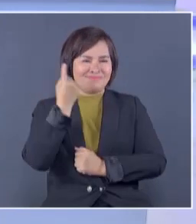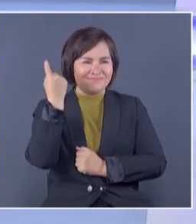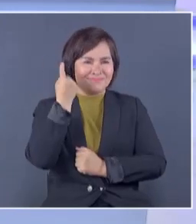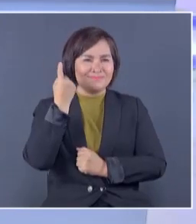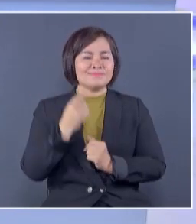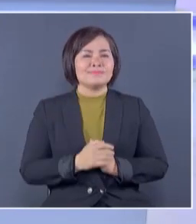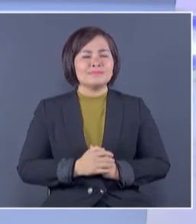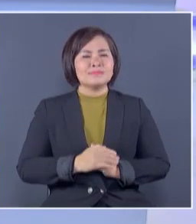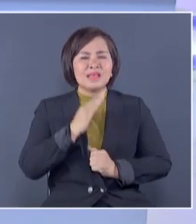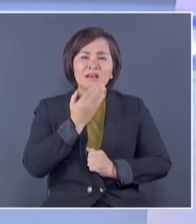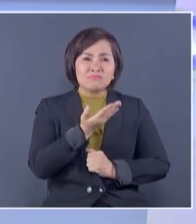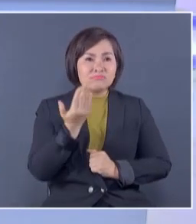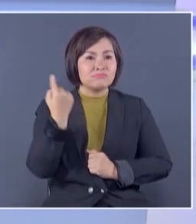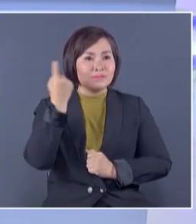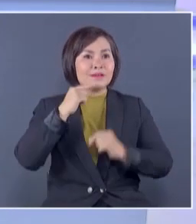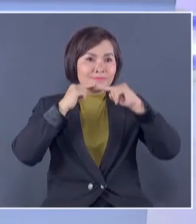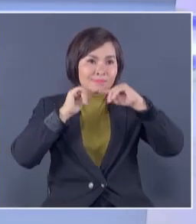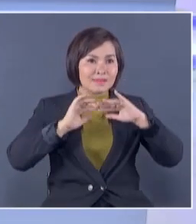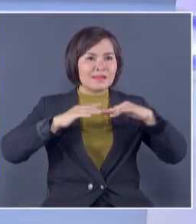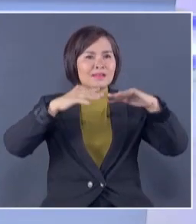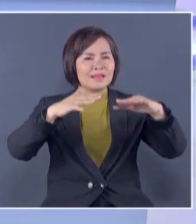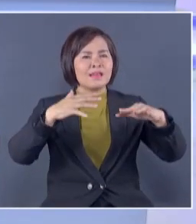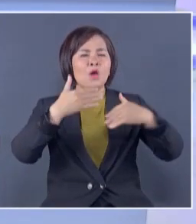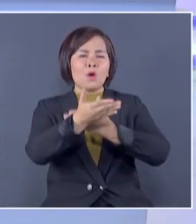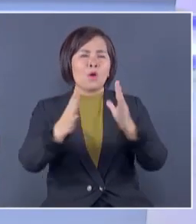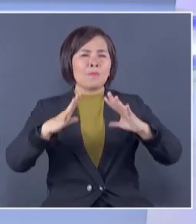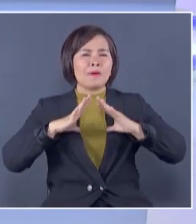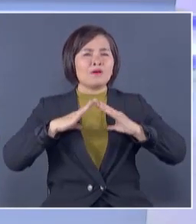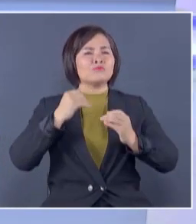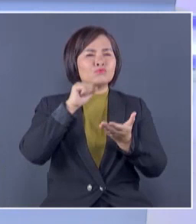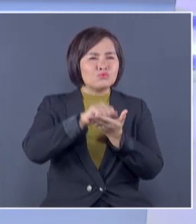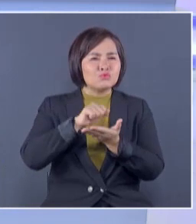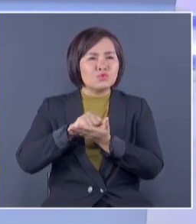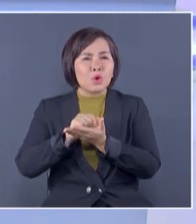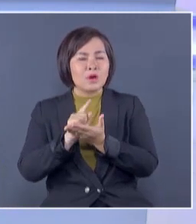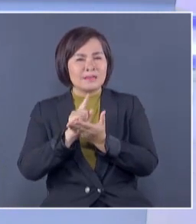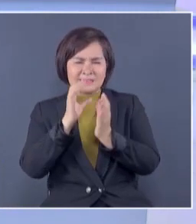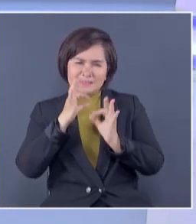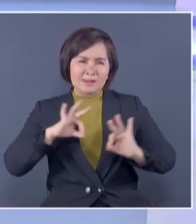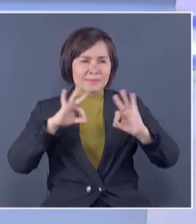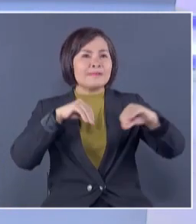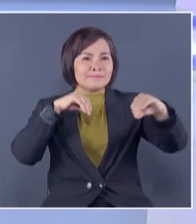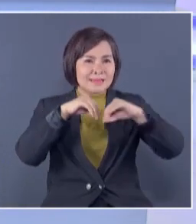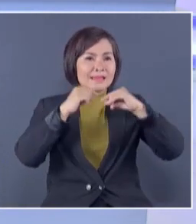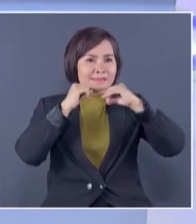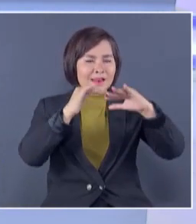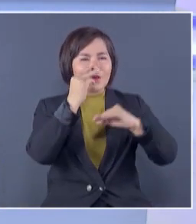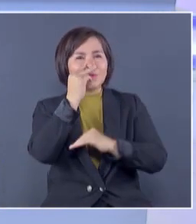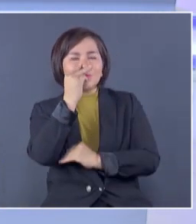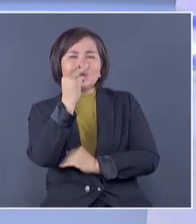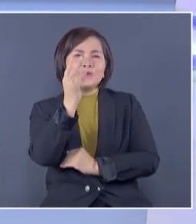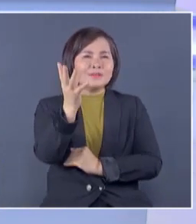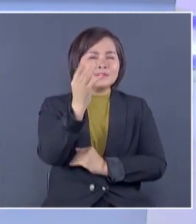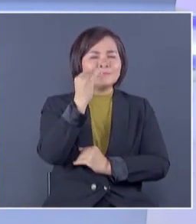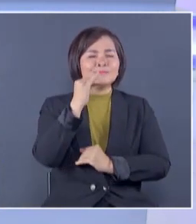เวลาที่พี่ป๊อปพี่เอกไปเที่ยวทะเลเนี่ยเราอยากจะจองห้องจองที่ก็ต้องให้ใกล้ทะเลมากที่สุดจะได้ดูวิวจะ